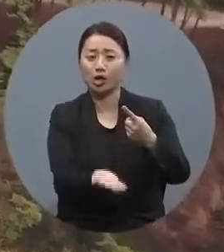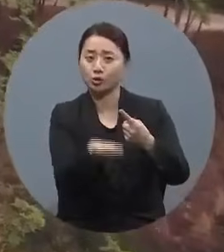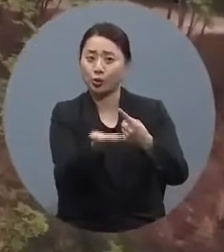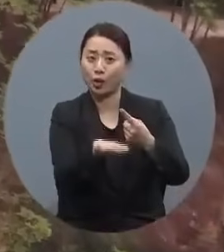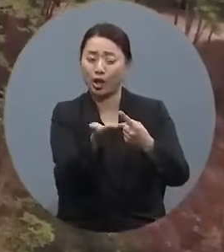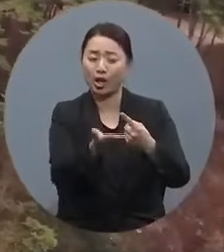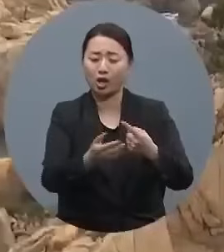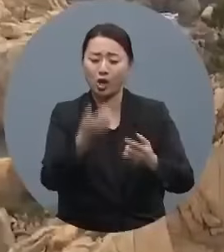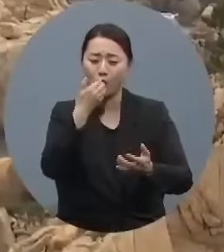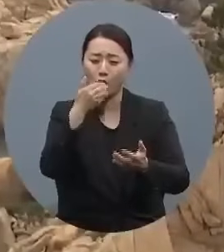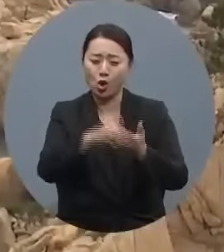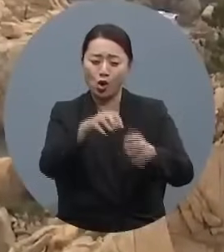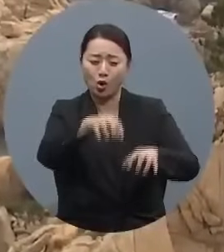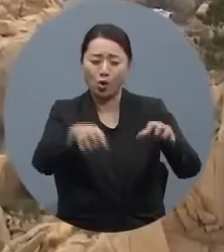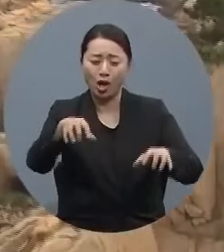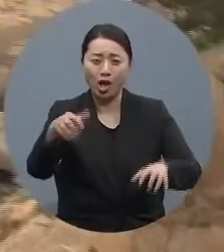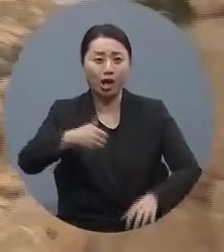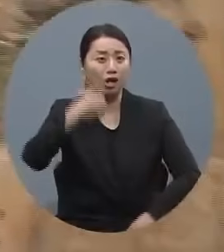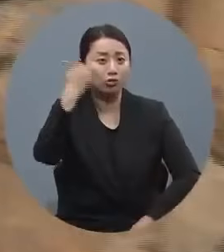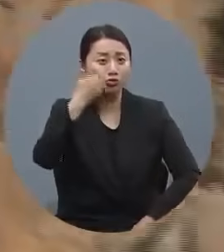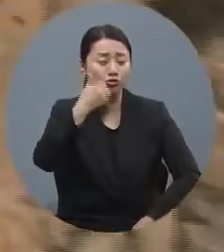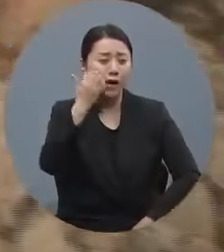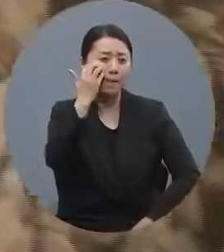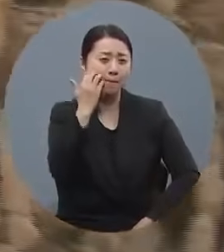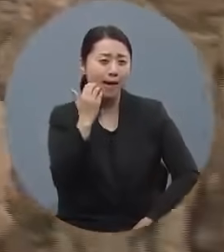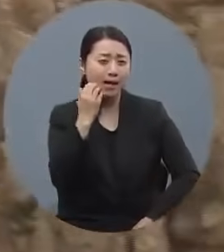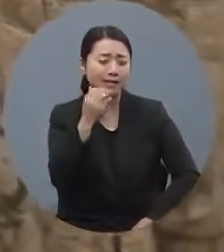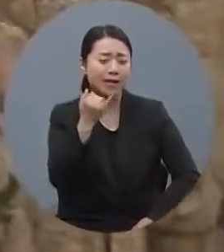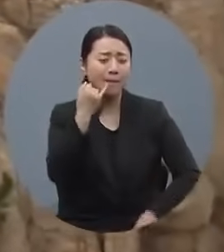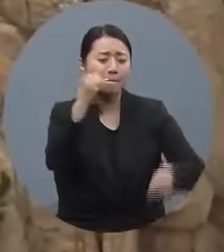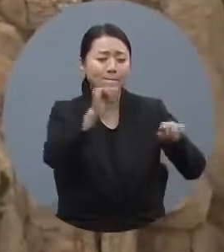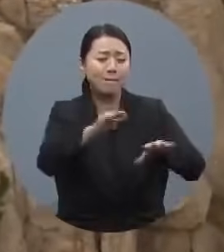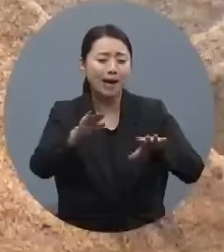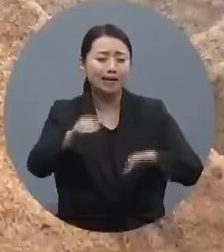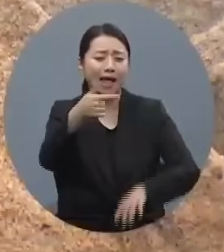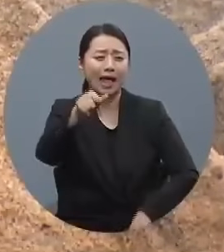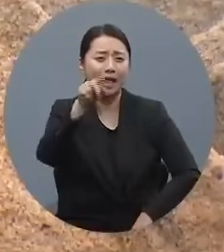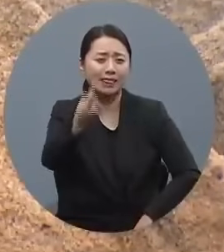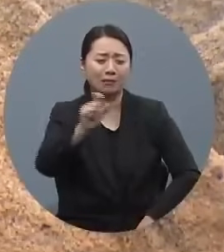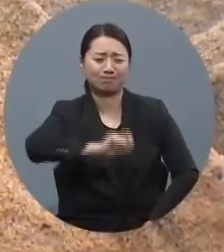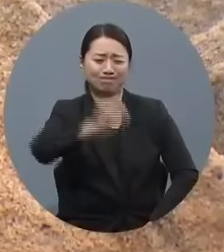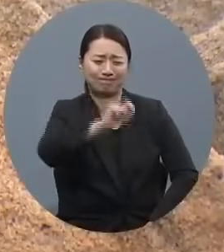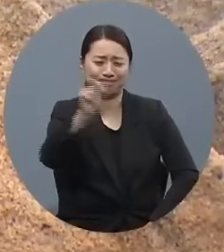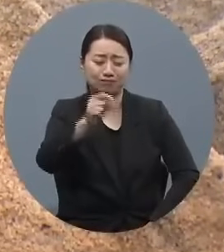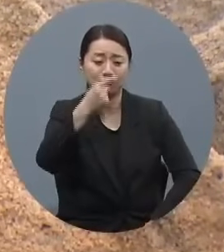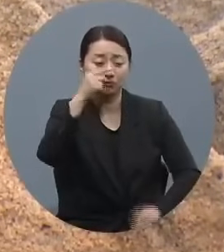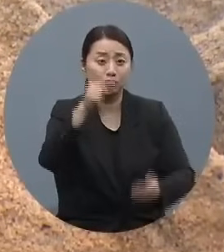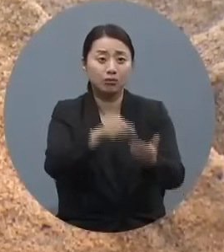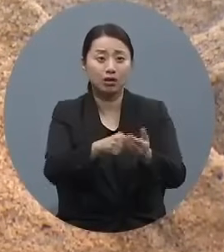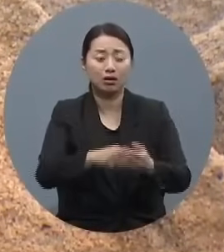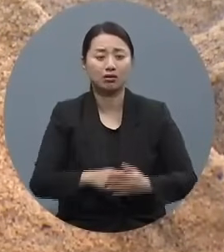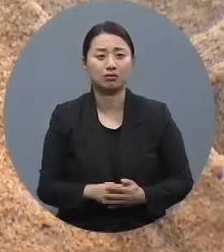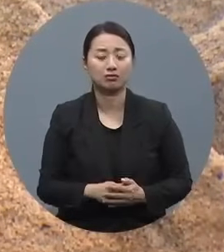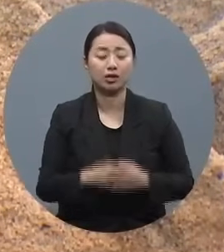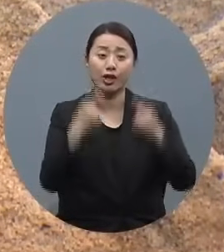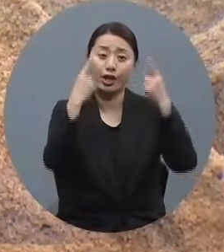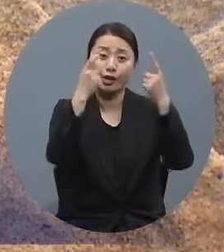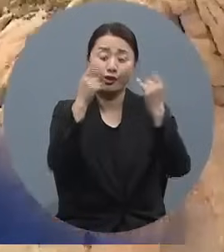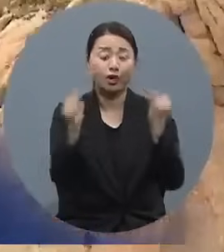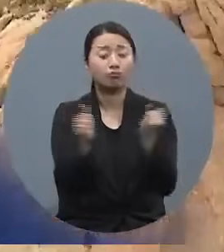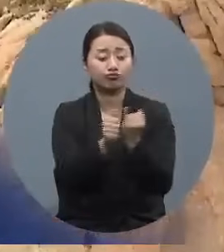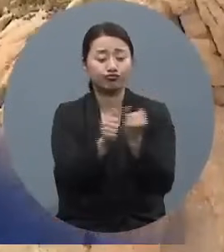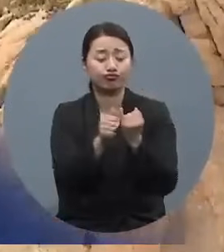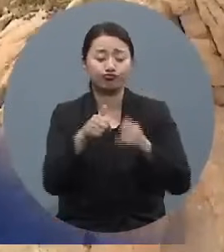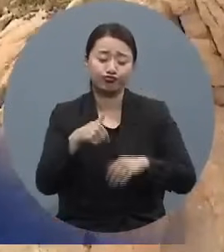중 비석처럼 생긴 바위에 푸른색 페인트로 바다 남이라고 쓰인 낙서가 발견됐습니다 여행 중에